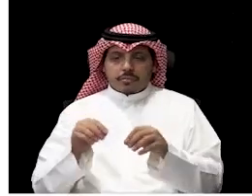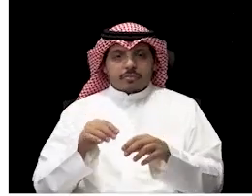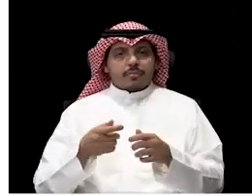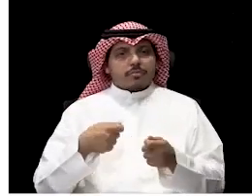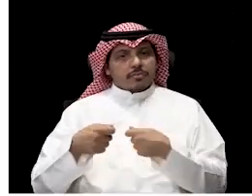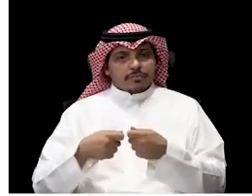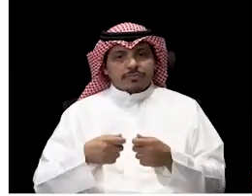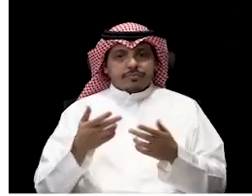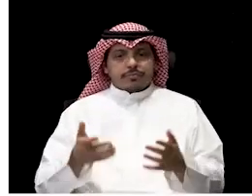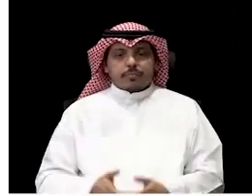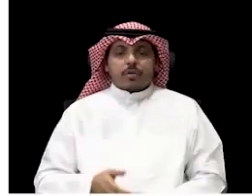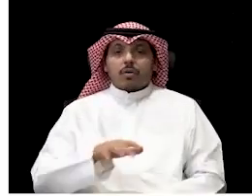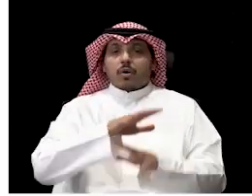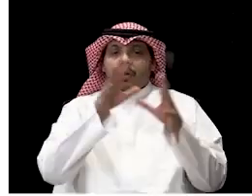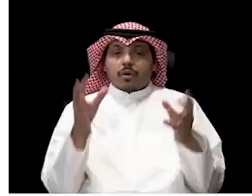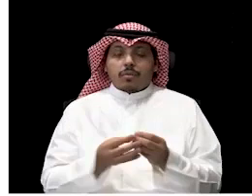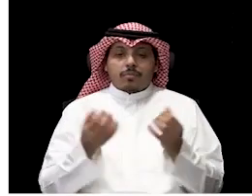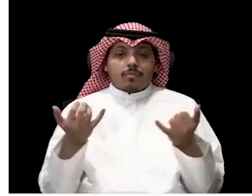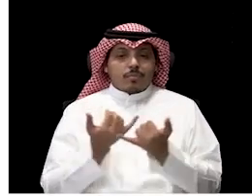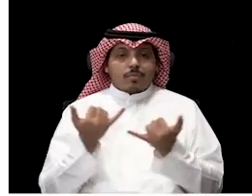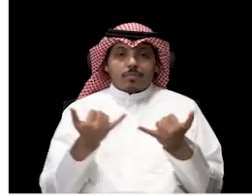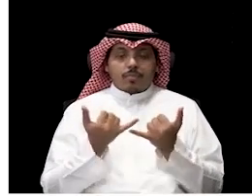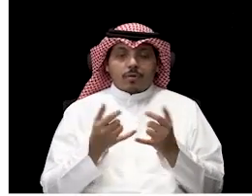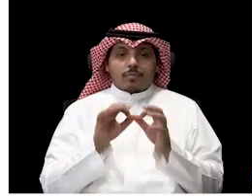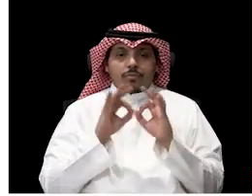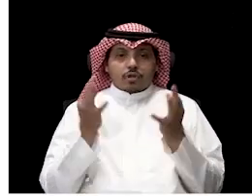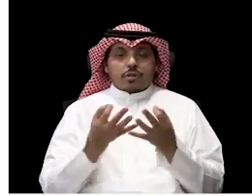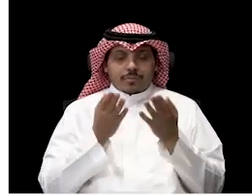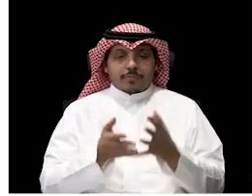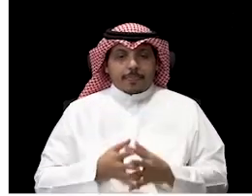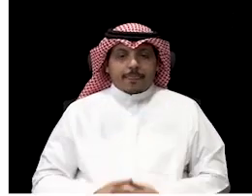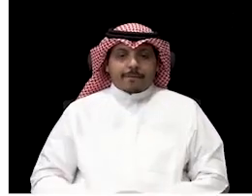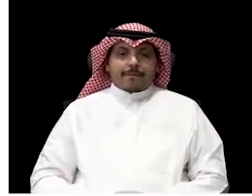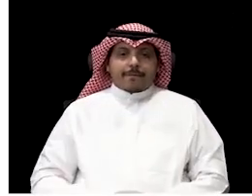جميع المهن مهمة في المجتمع.